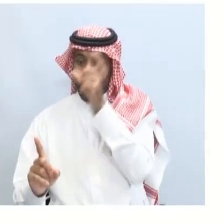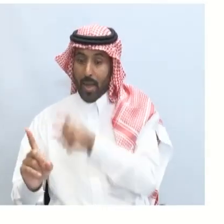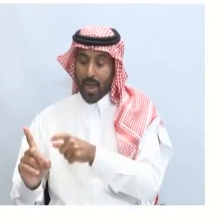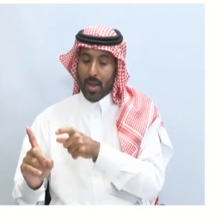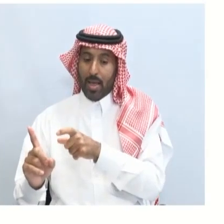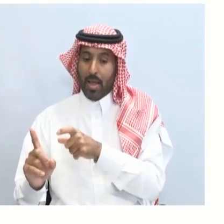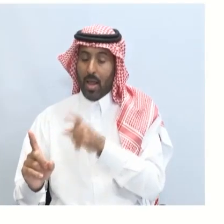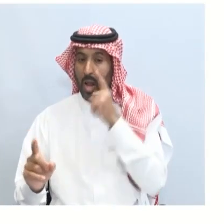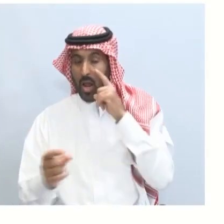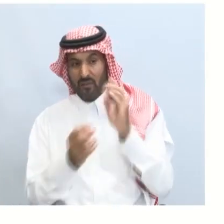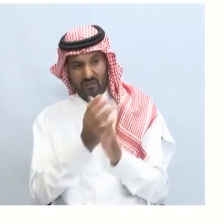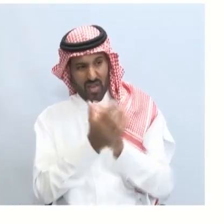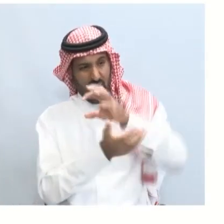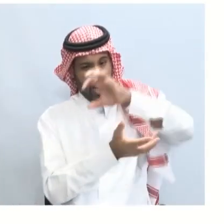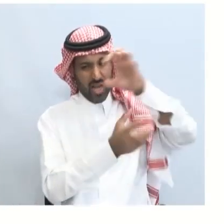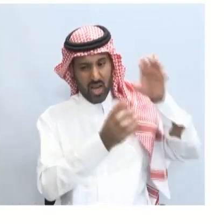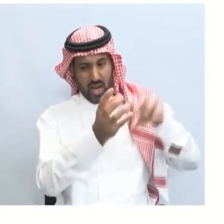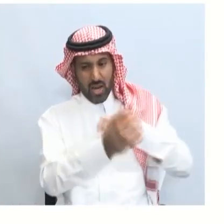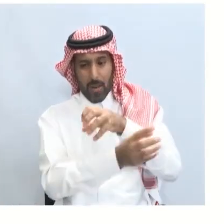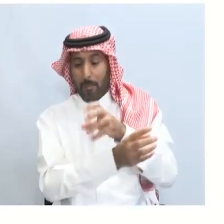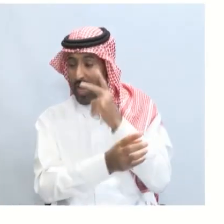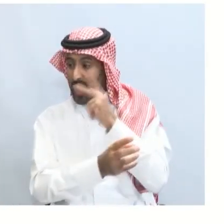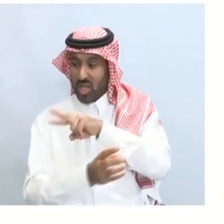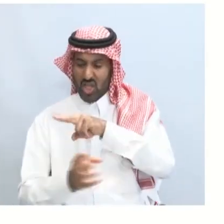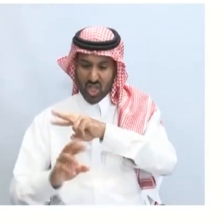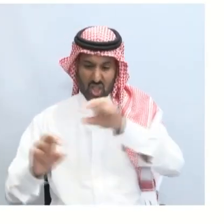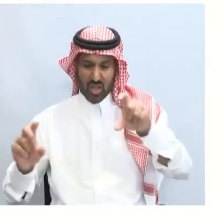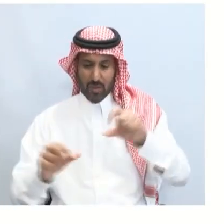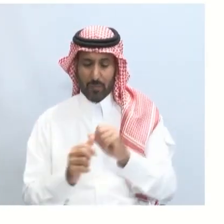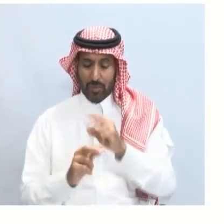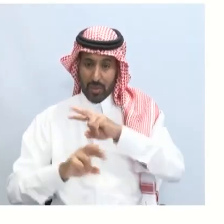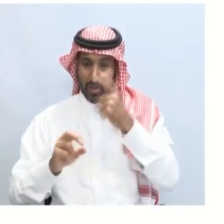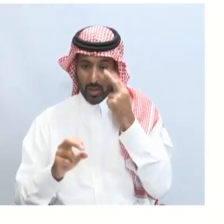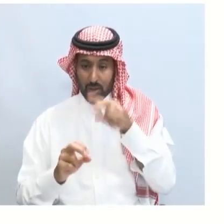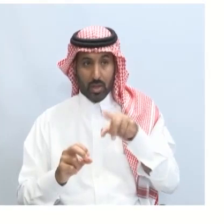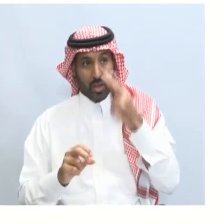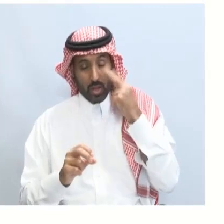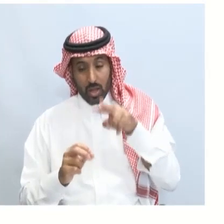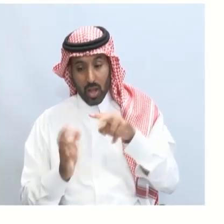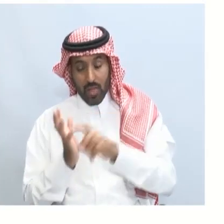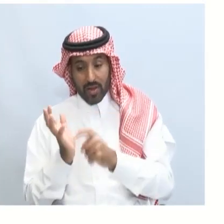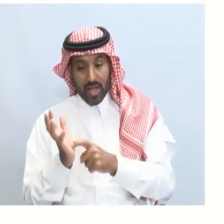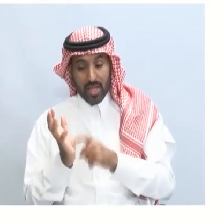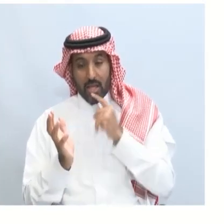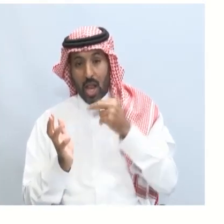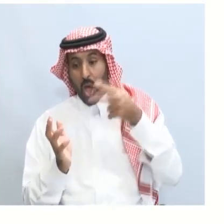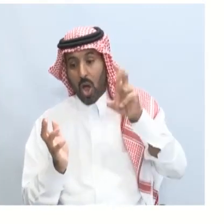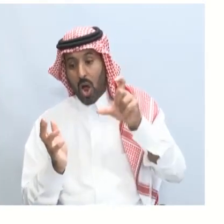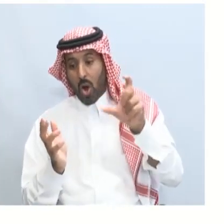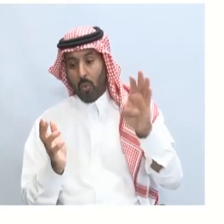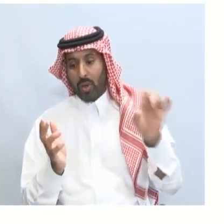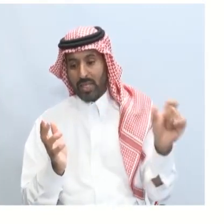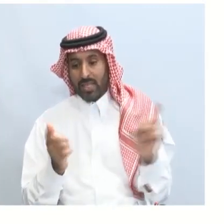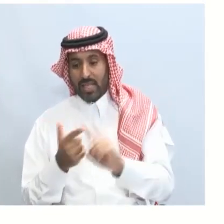علماء الفلك من بين عده نظريات هل هي نظريه الكون نظريه